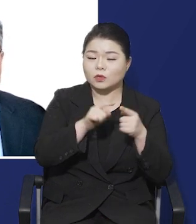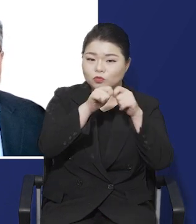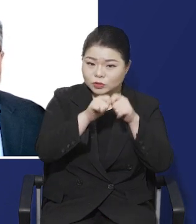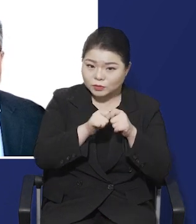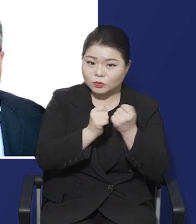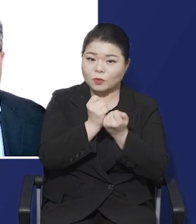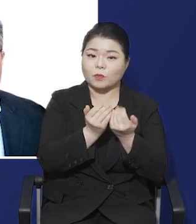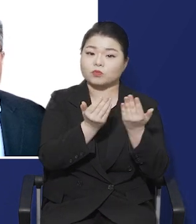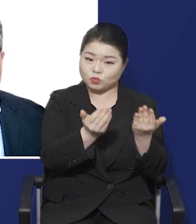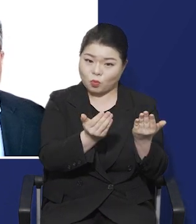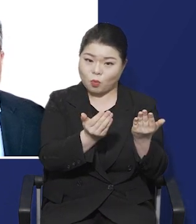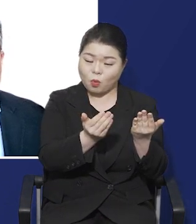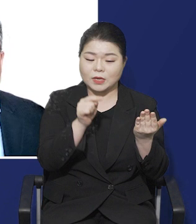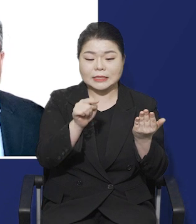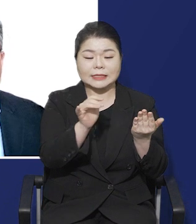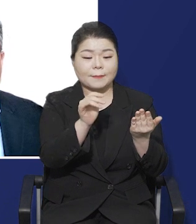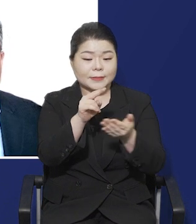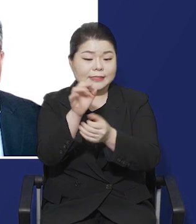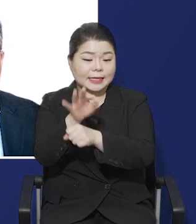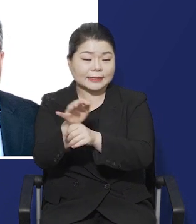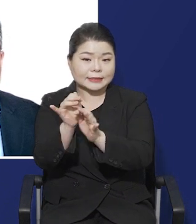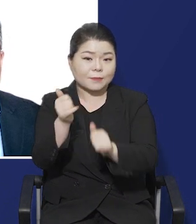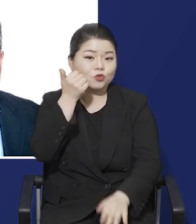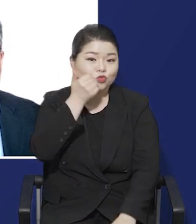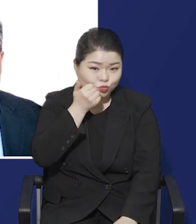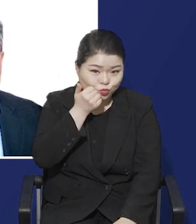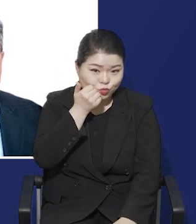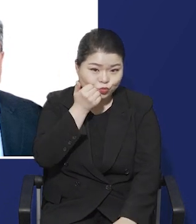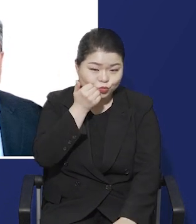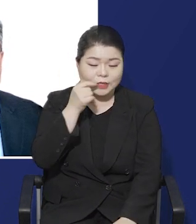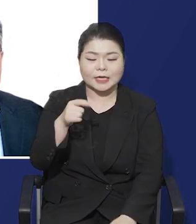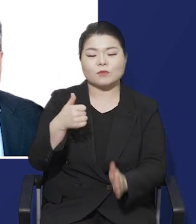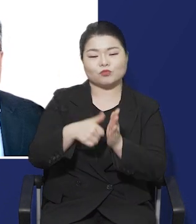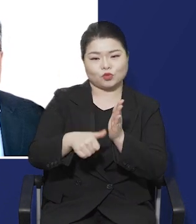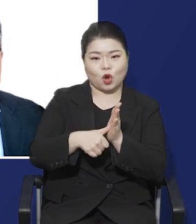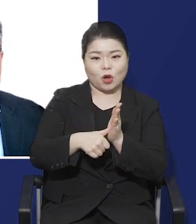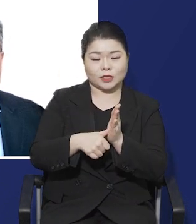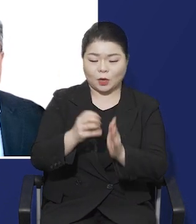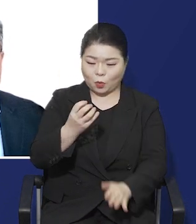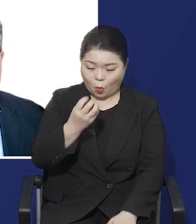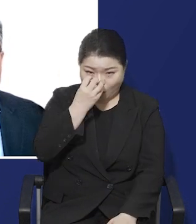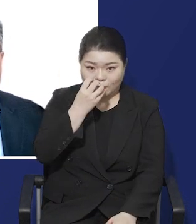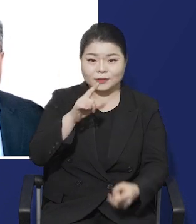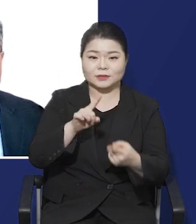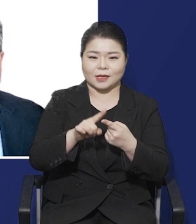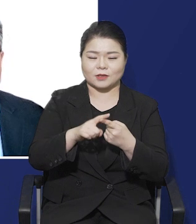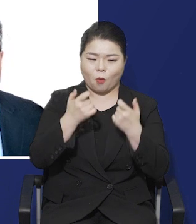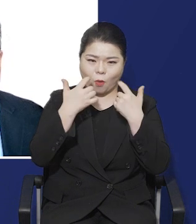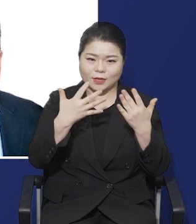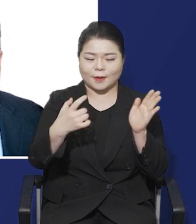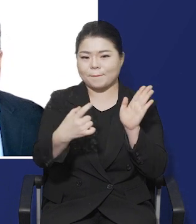구체적으로 해서 이 대상이 누구이고 제품의 품질이 프리미엄급이라는 것을